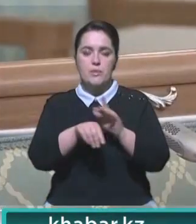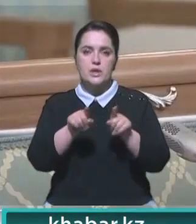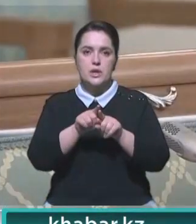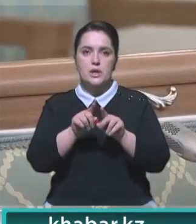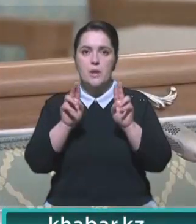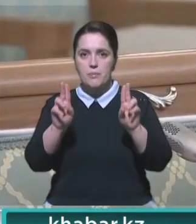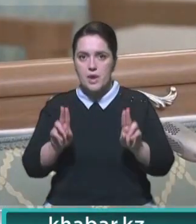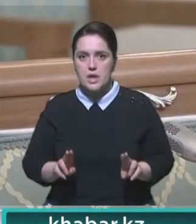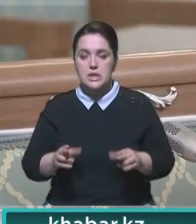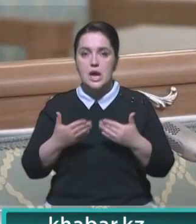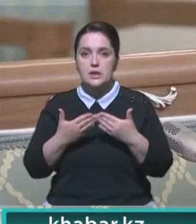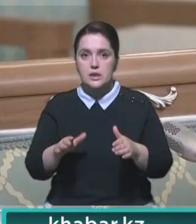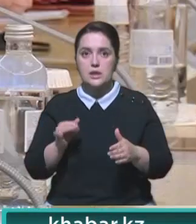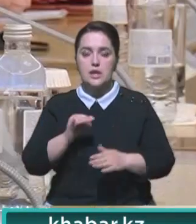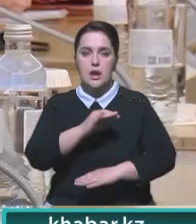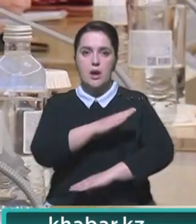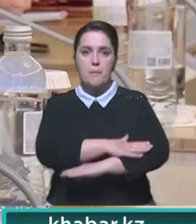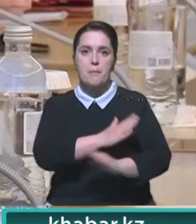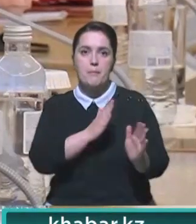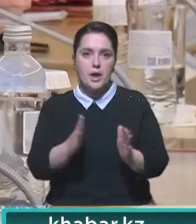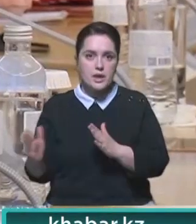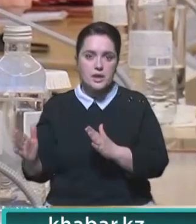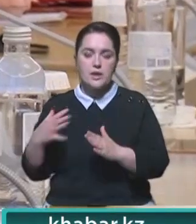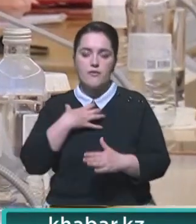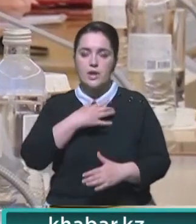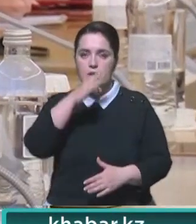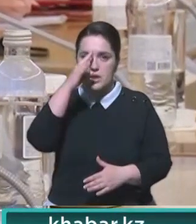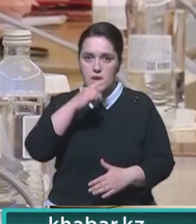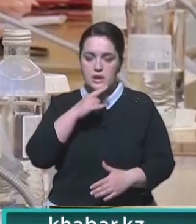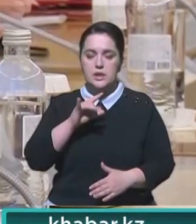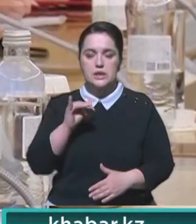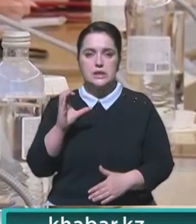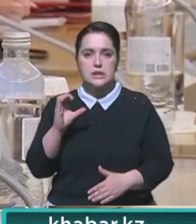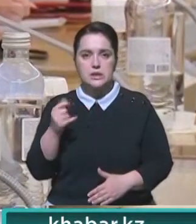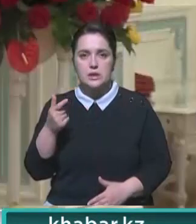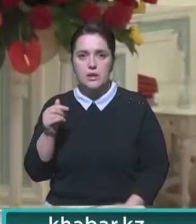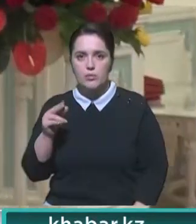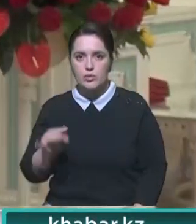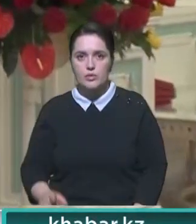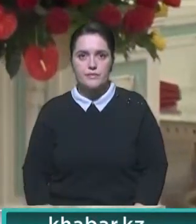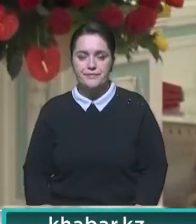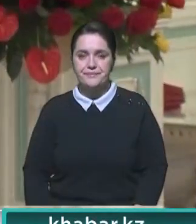принципам как открытость и порядок и это то что важно как для Казахстана так И для нас